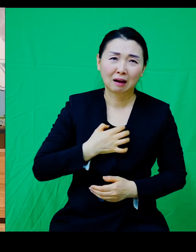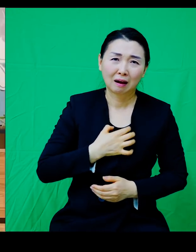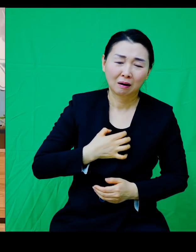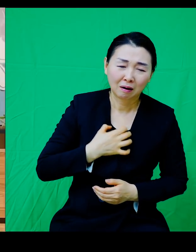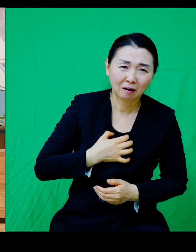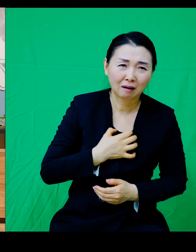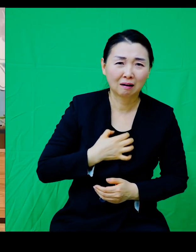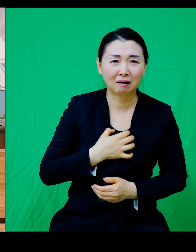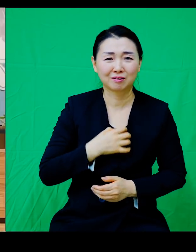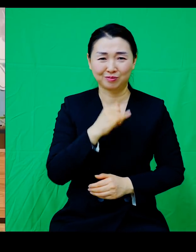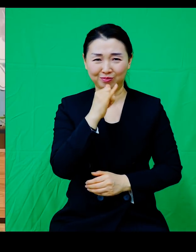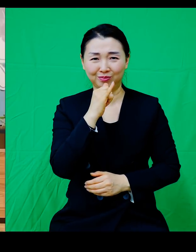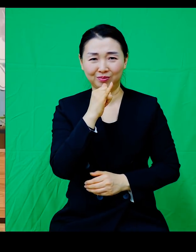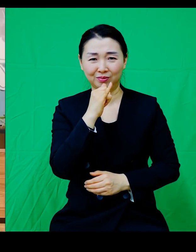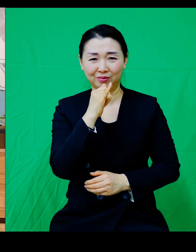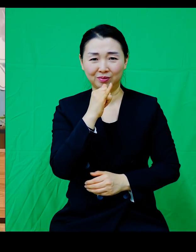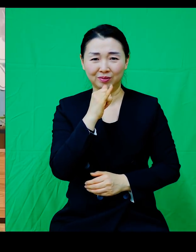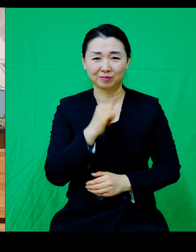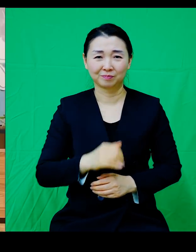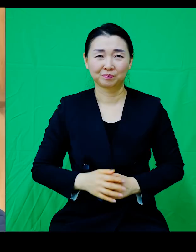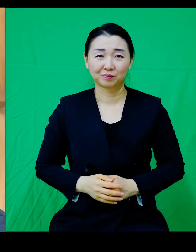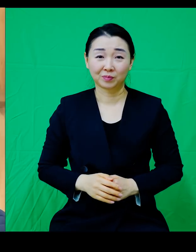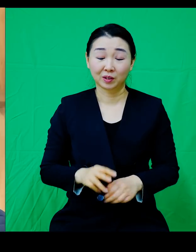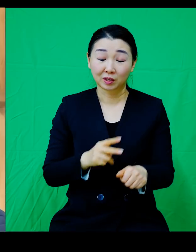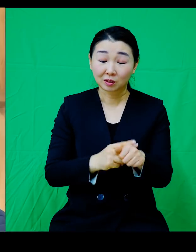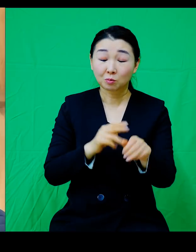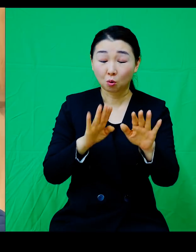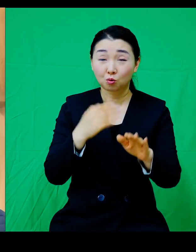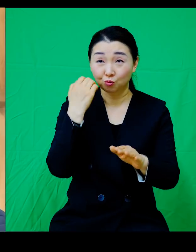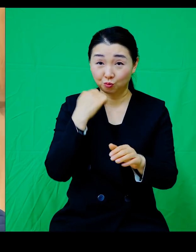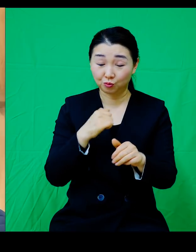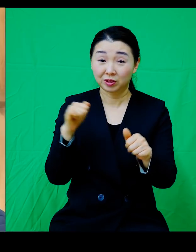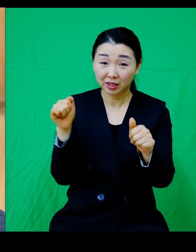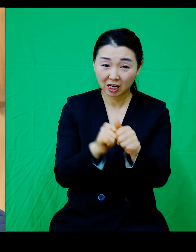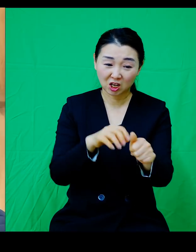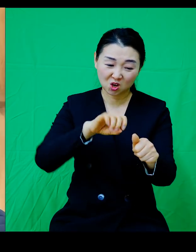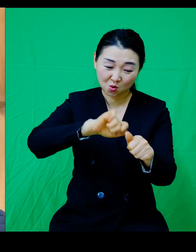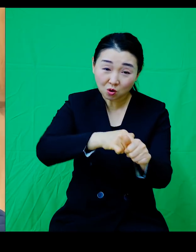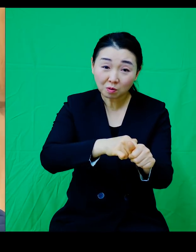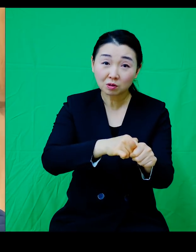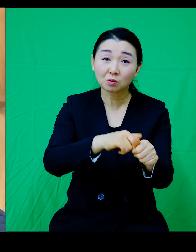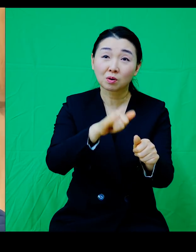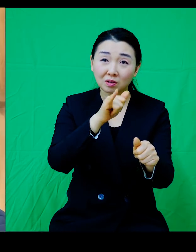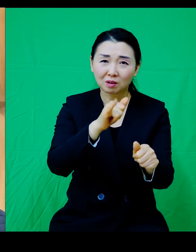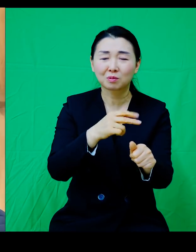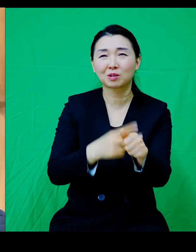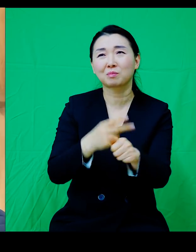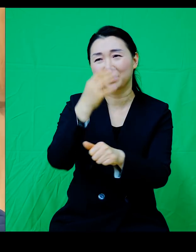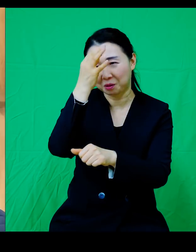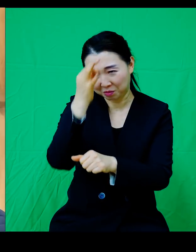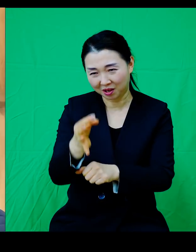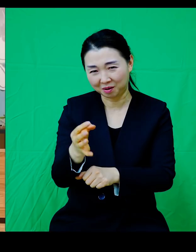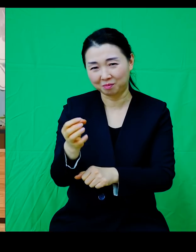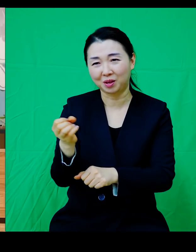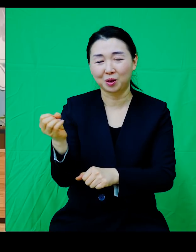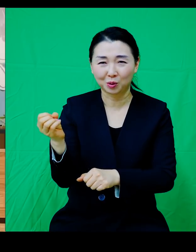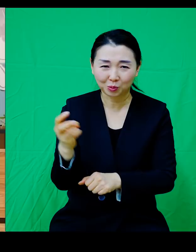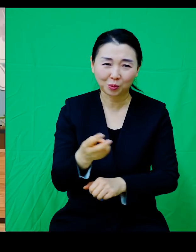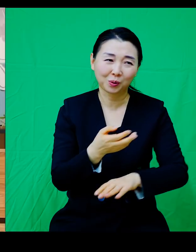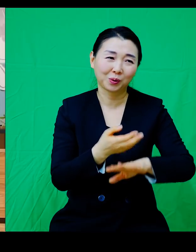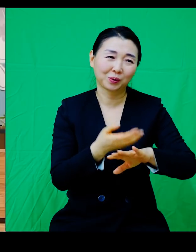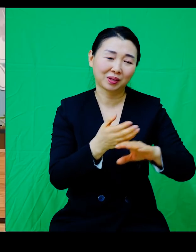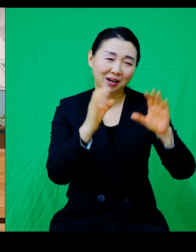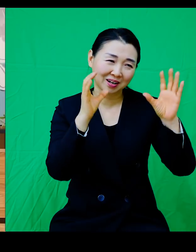맨날 하원할 때 가서 네. 선생님이 이제 오늘은 누굴 때렸어요? 누굴 꼬집었어요? 그럼 선생님한테도 죄송합니다 하고